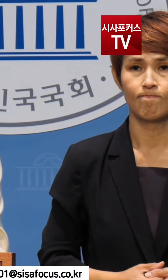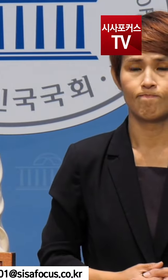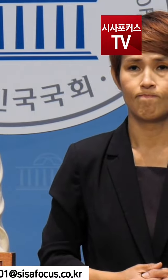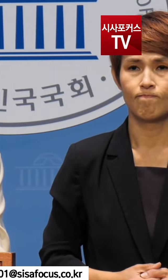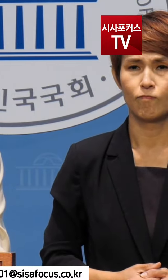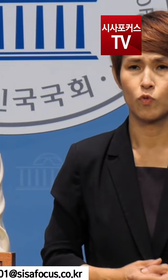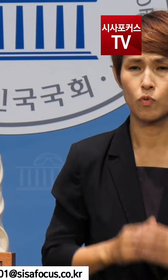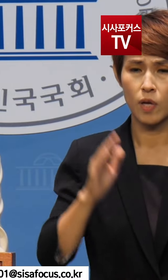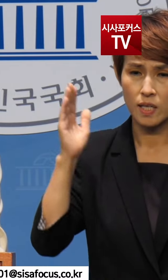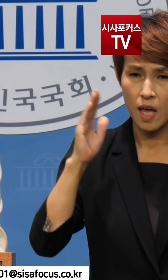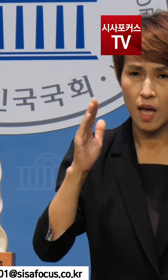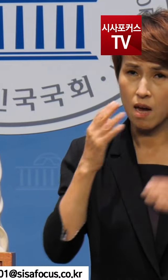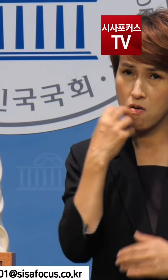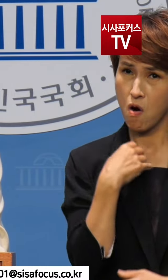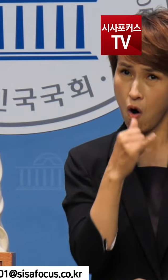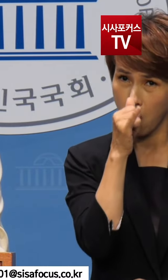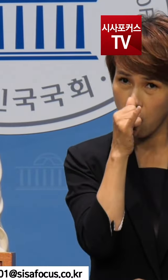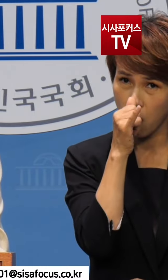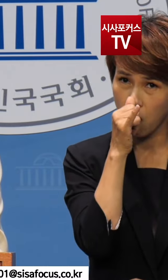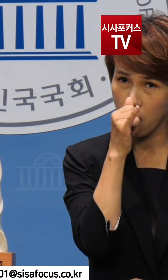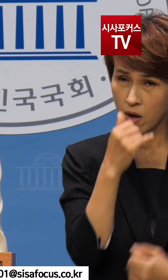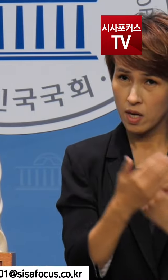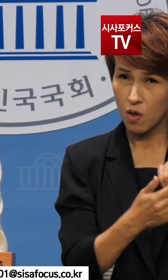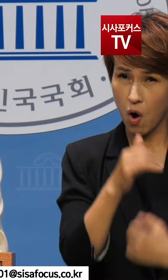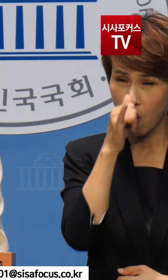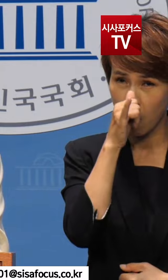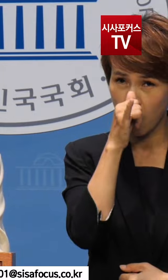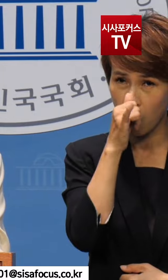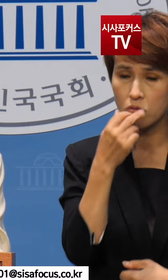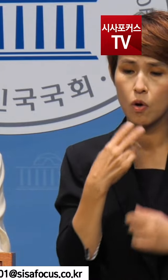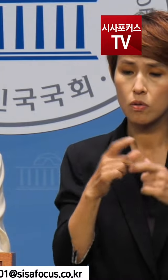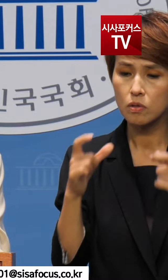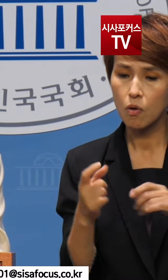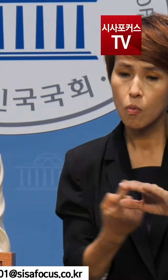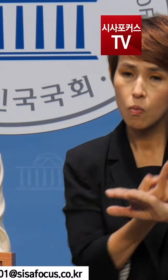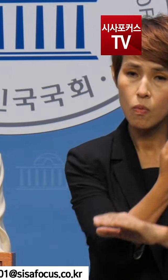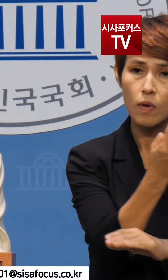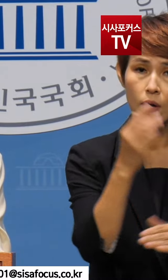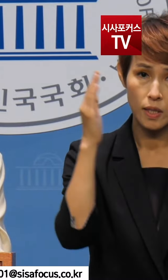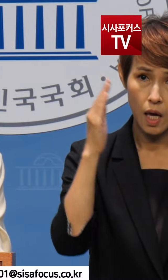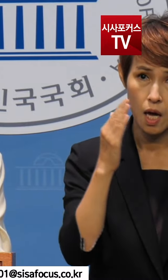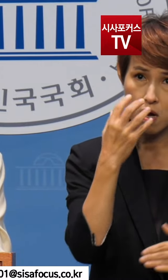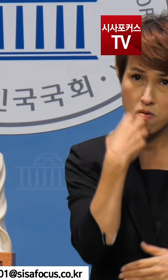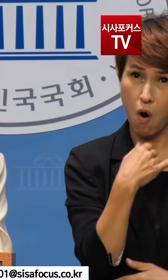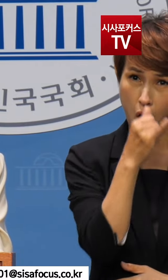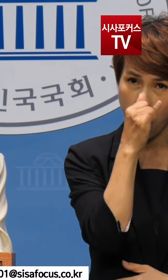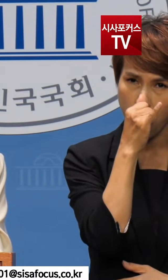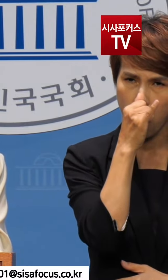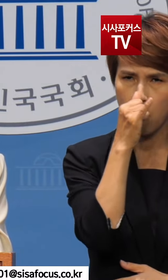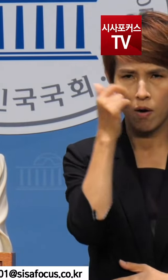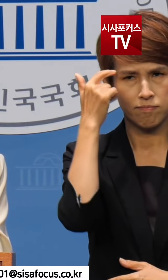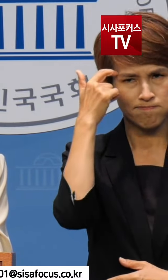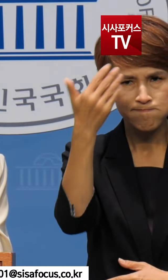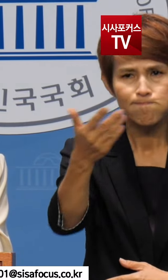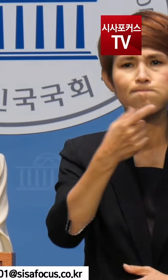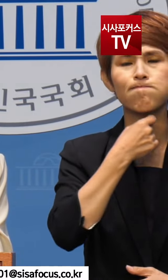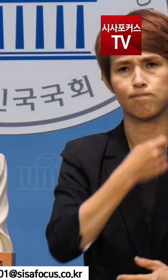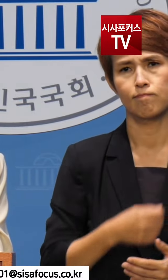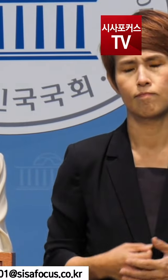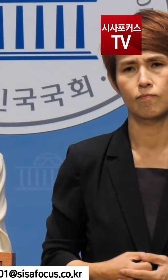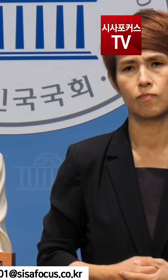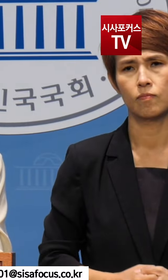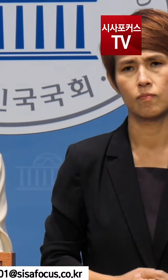진정 우리 아이들이 혜택을 봅니까? 비수도권 아이들이 혜택을 보게 되는 것입니까? 정말 묻고 또 물어야 할